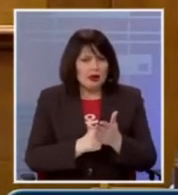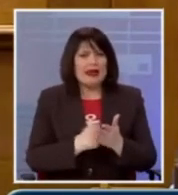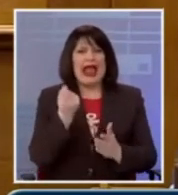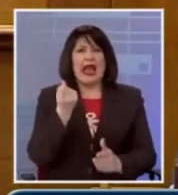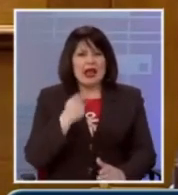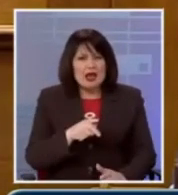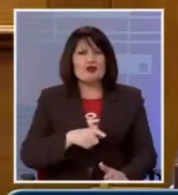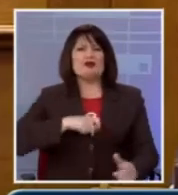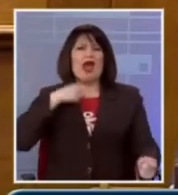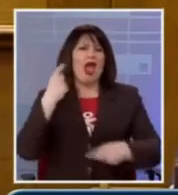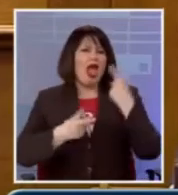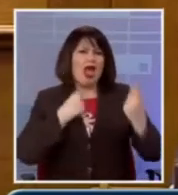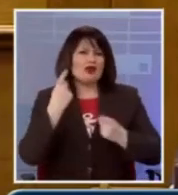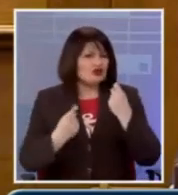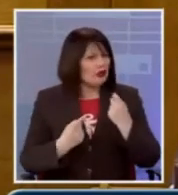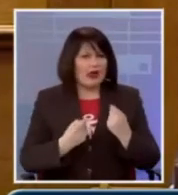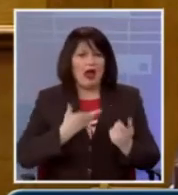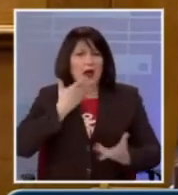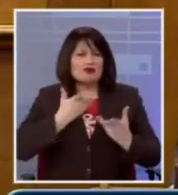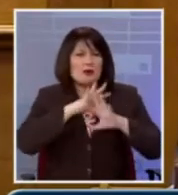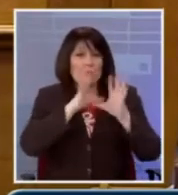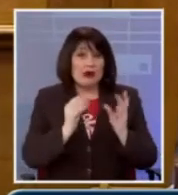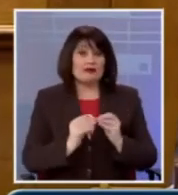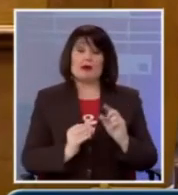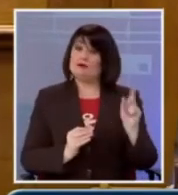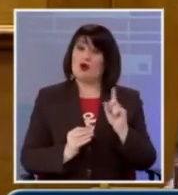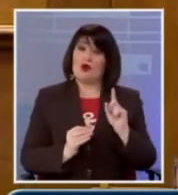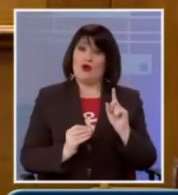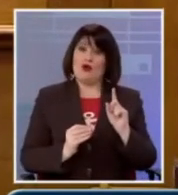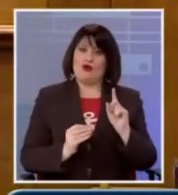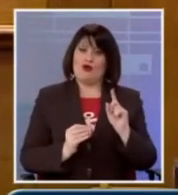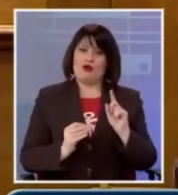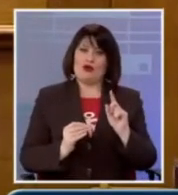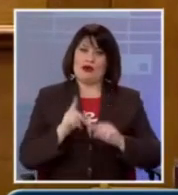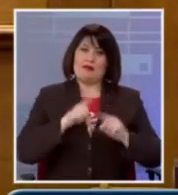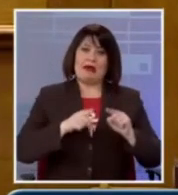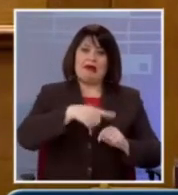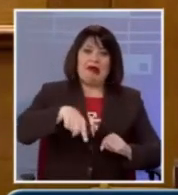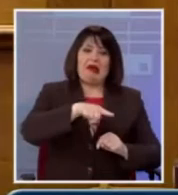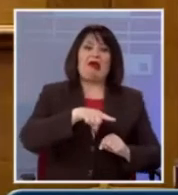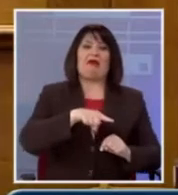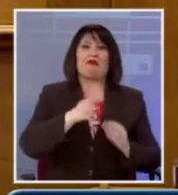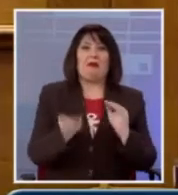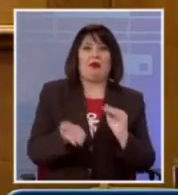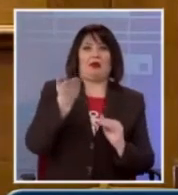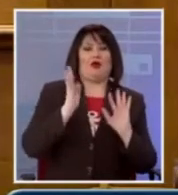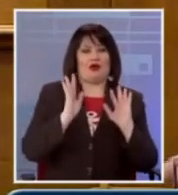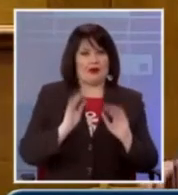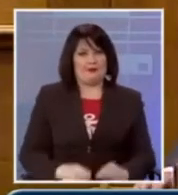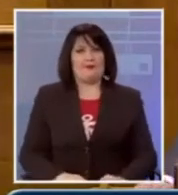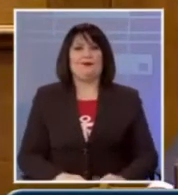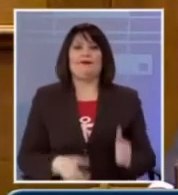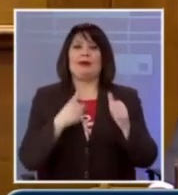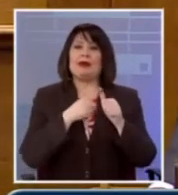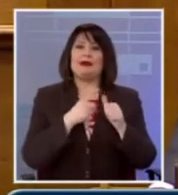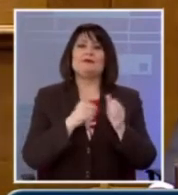δαπανών, στο παρελθόν δηλαδή όπου κάποιοι ήταν πιο ίσοι από τους άλλους εργαζόμενους. Σημείωση πρώτη. Ο